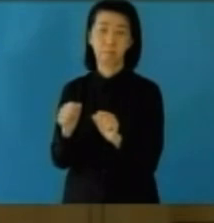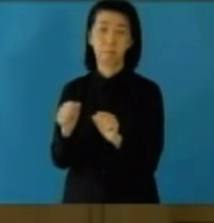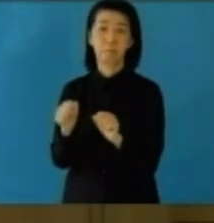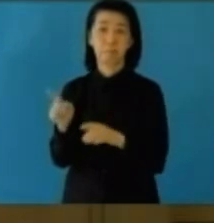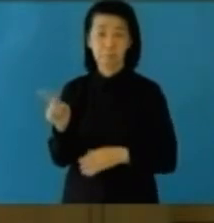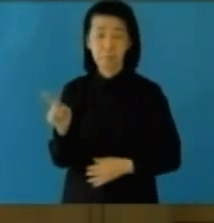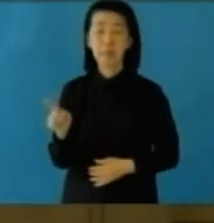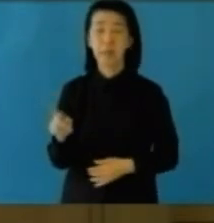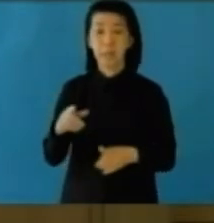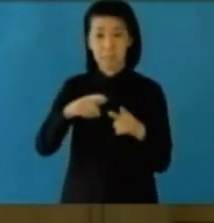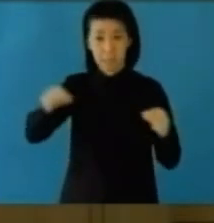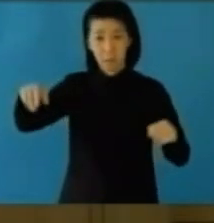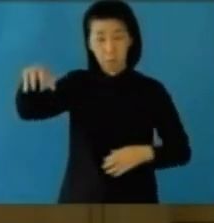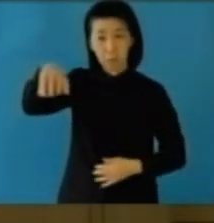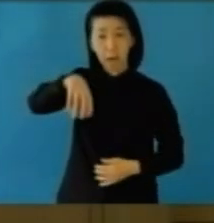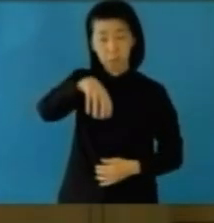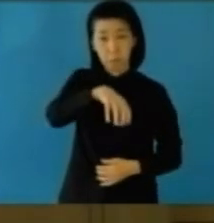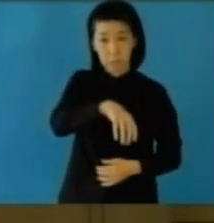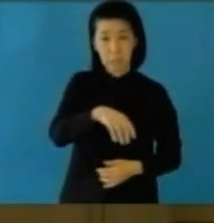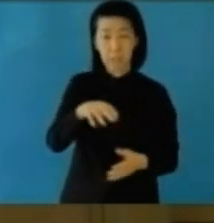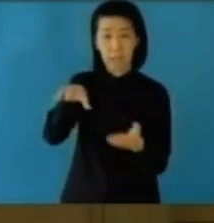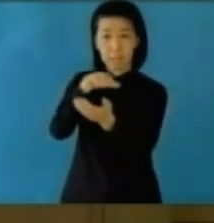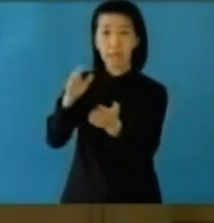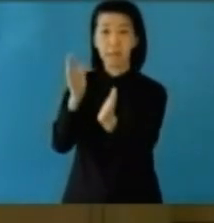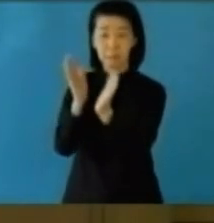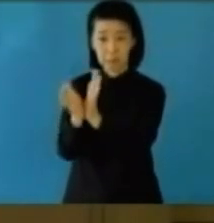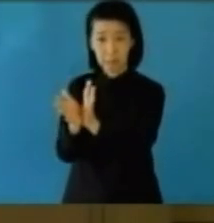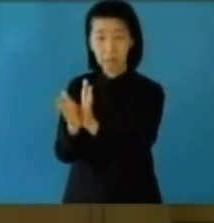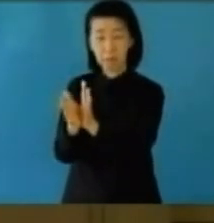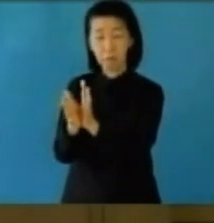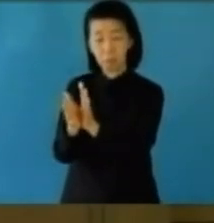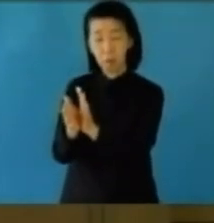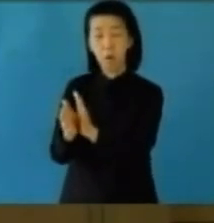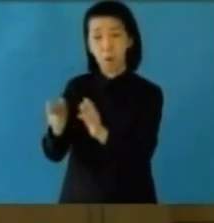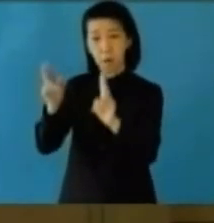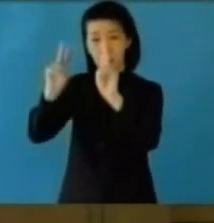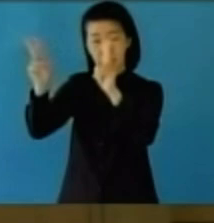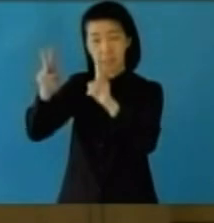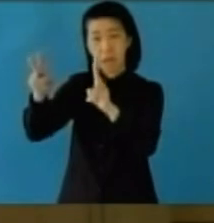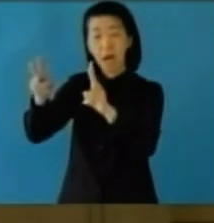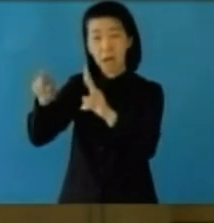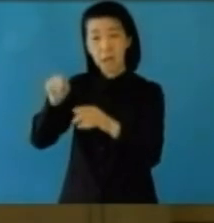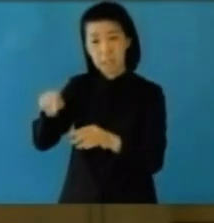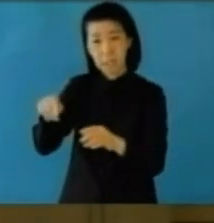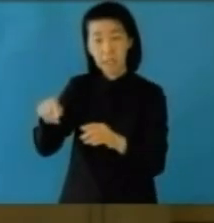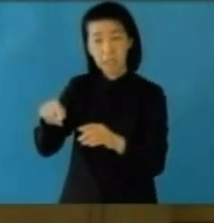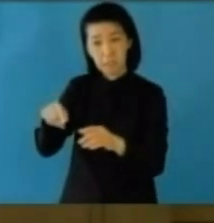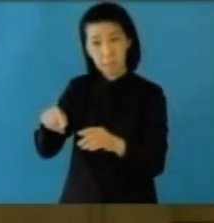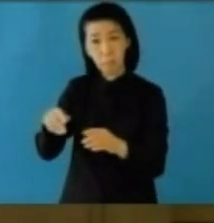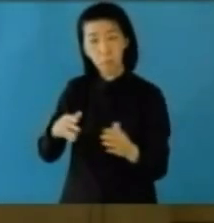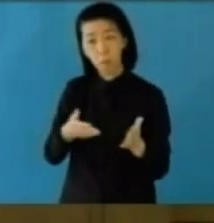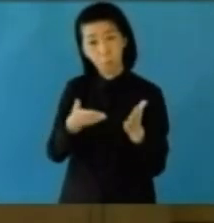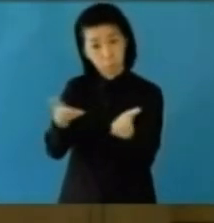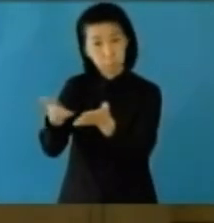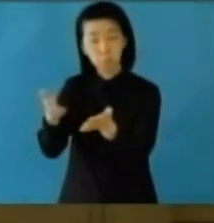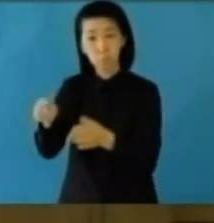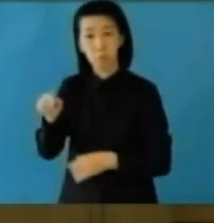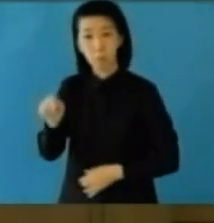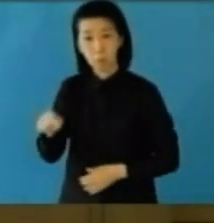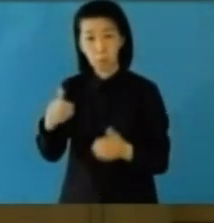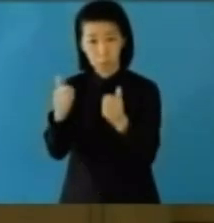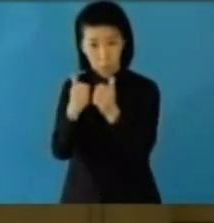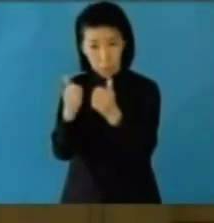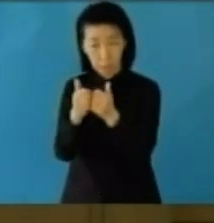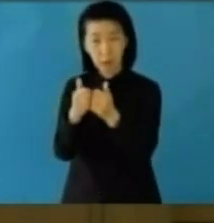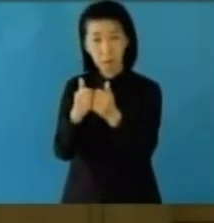ども、全国各地から埼玉県へ企業立地を検討している企業の情報収集や、まあ、相談に対してきめ細かく